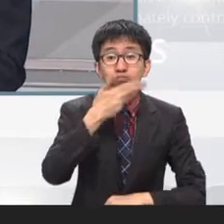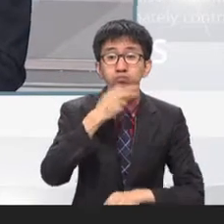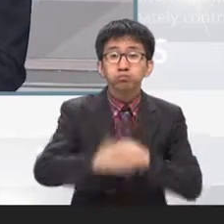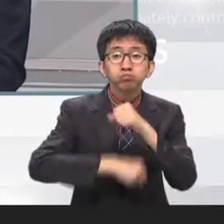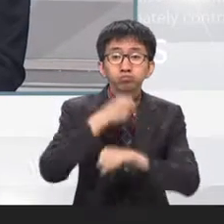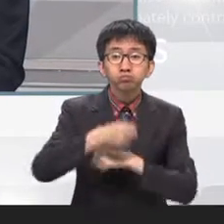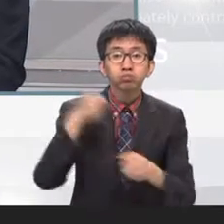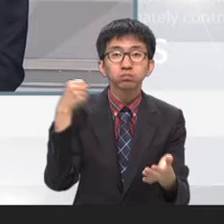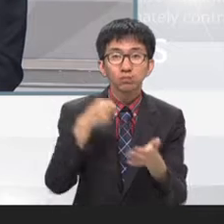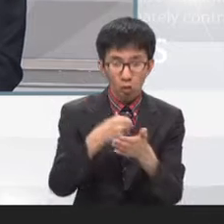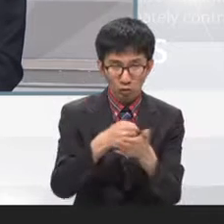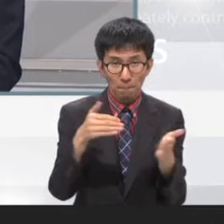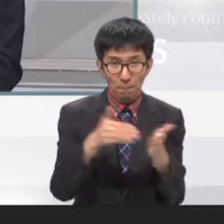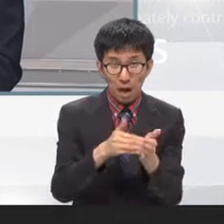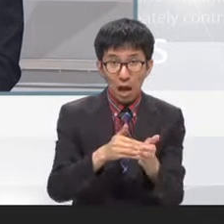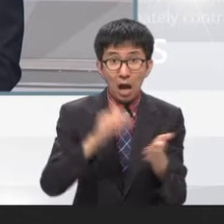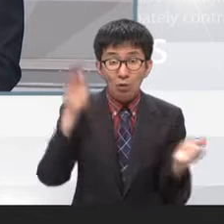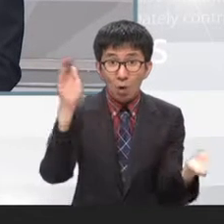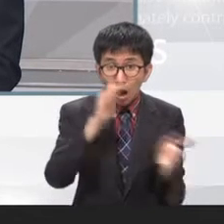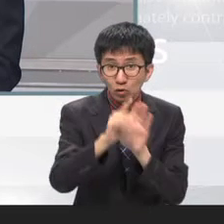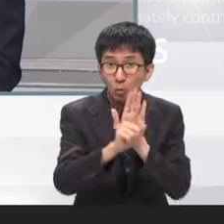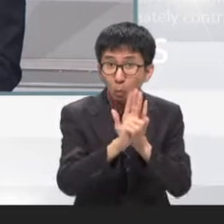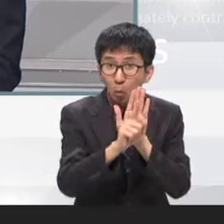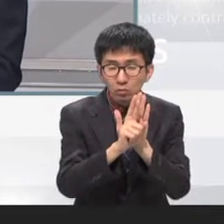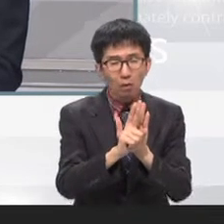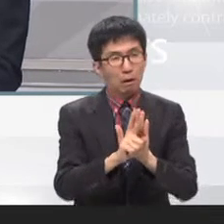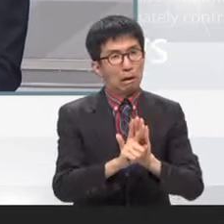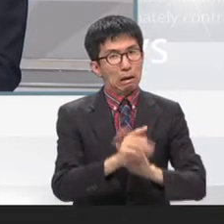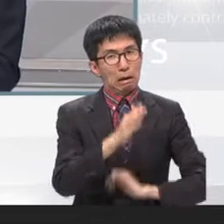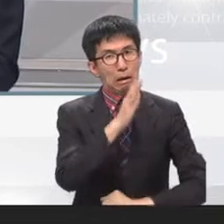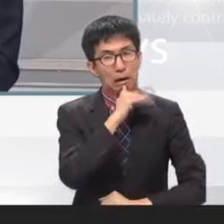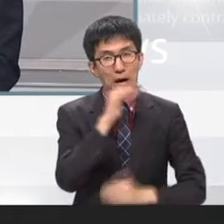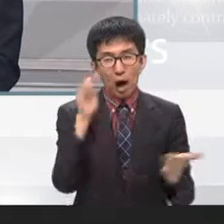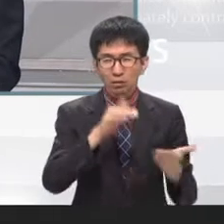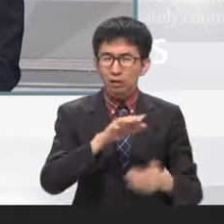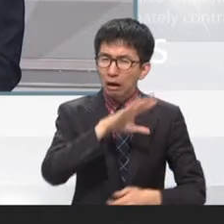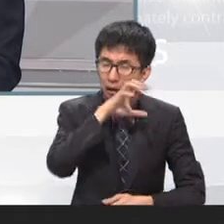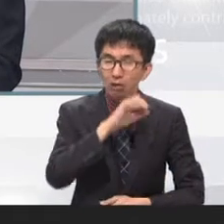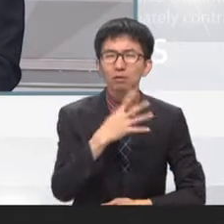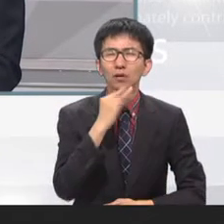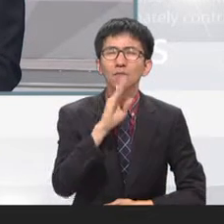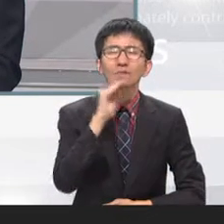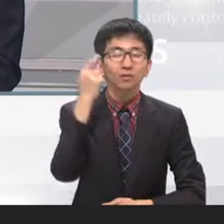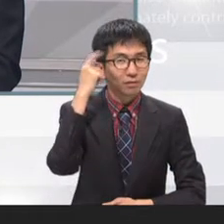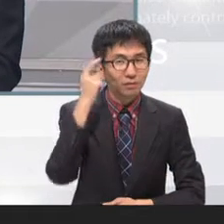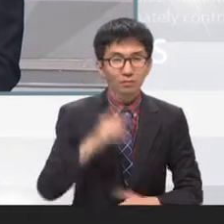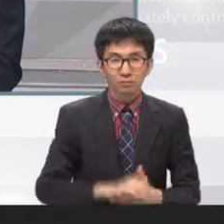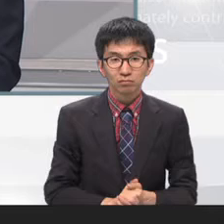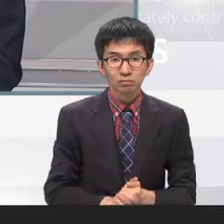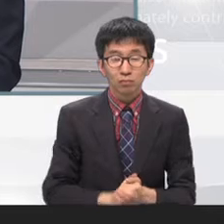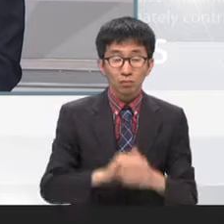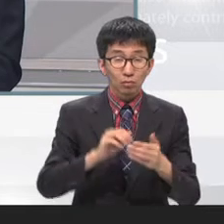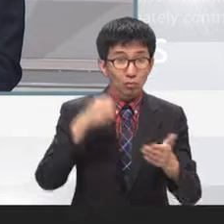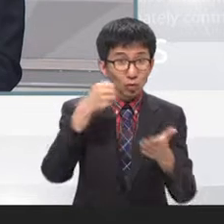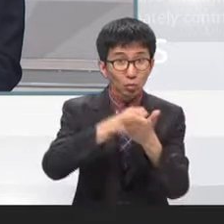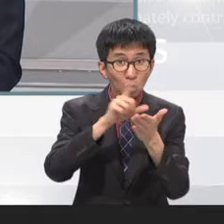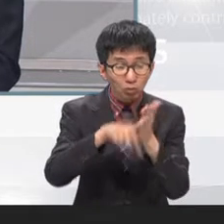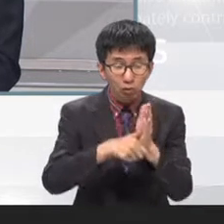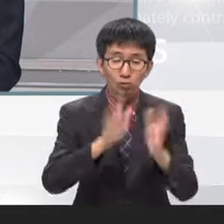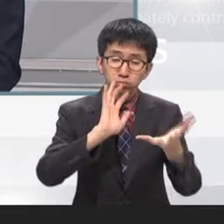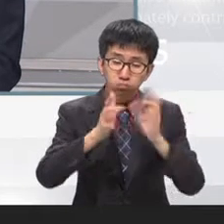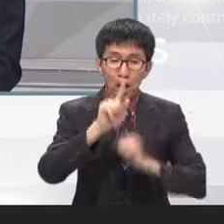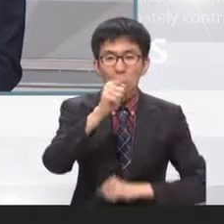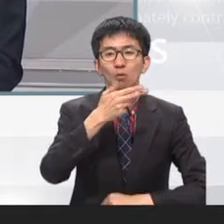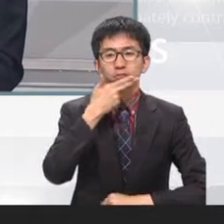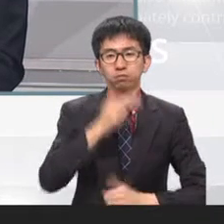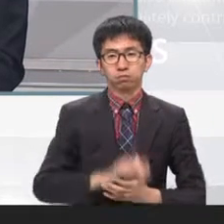되고 그 학생 모집 까지 이루어졌던 거군요 학생들이 좀 반발할 수밖에 없어 질 것 같은데요 4 이런 4 결정과정 일단 문제가 됐구요 예